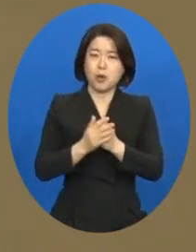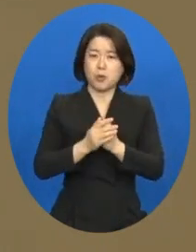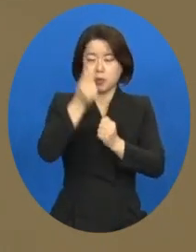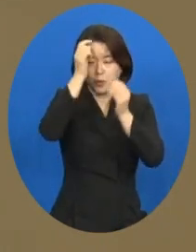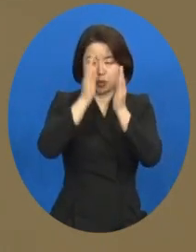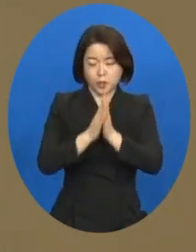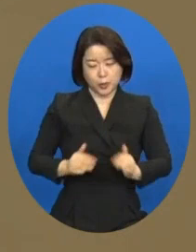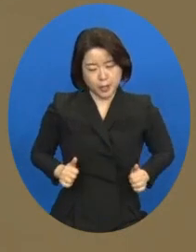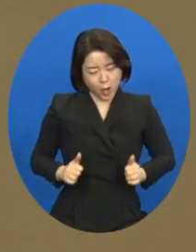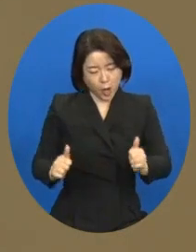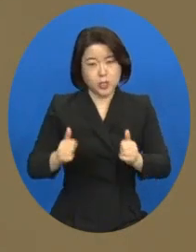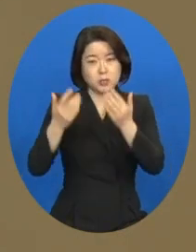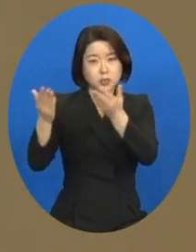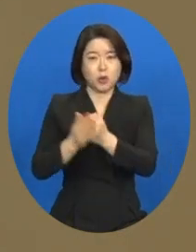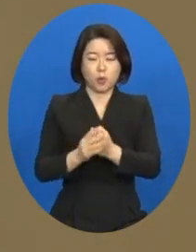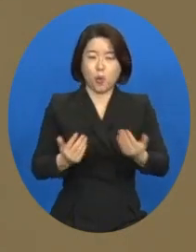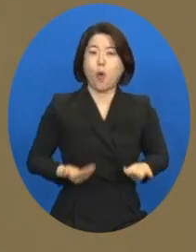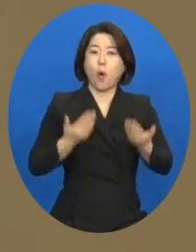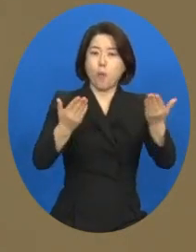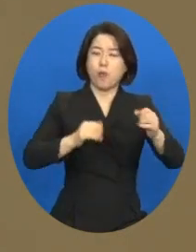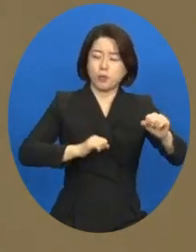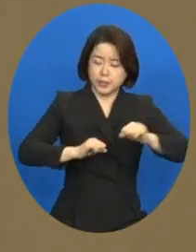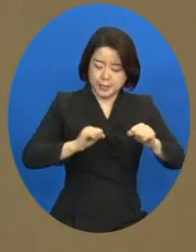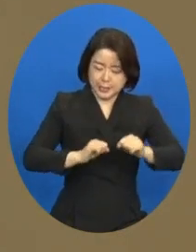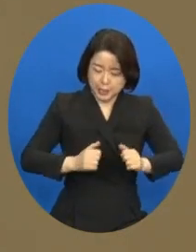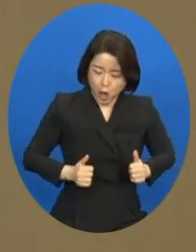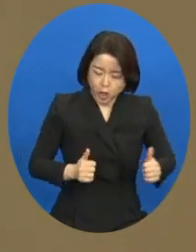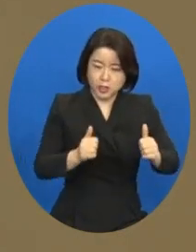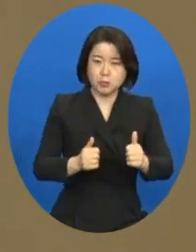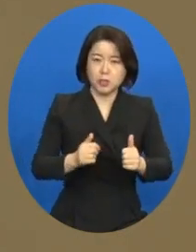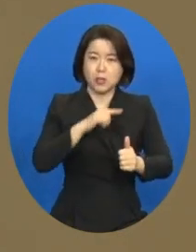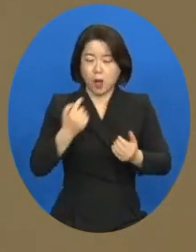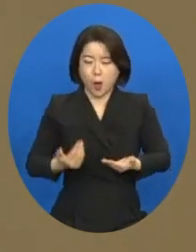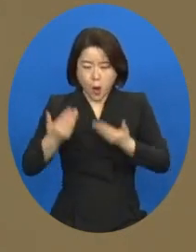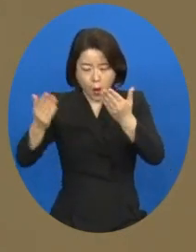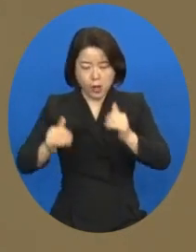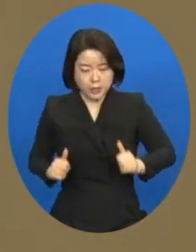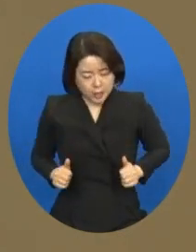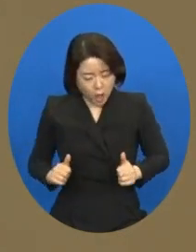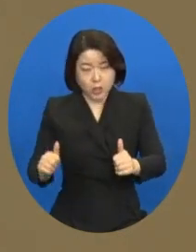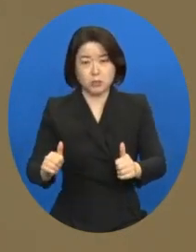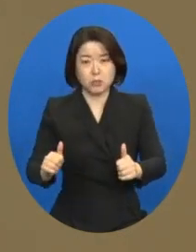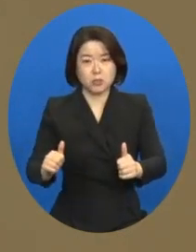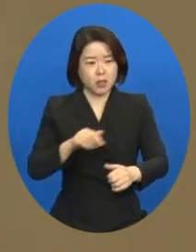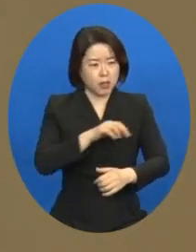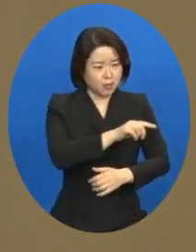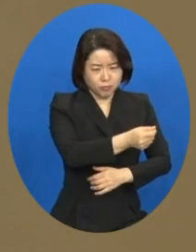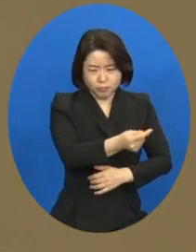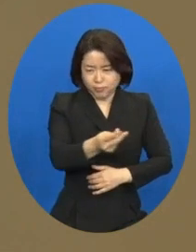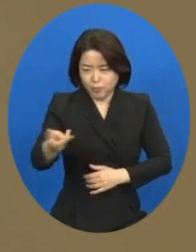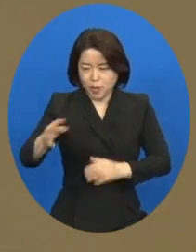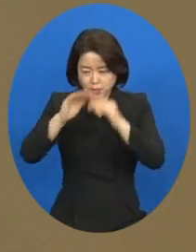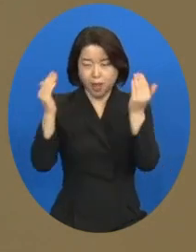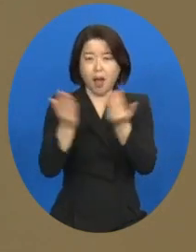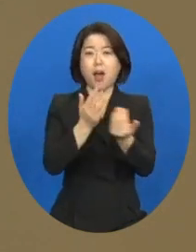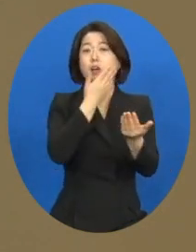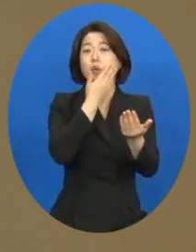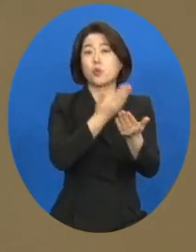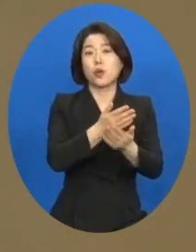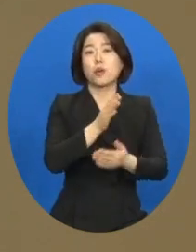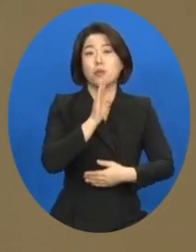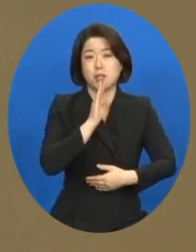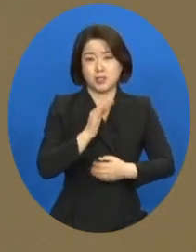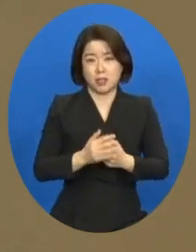기도도 열심히 하고 봉사도 열심히 하고 헌신도 열심히 하고 다 귀해요. 그런데